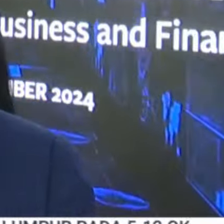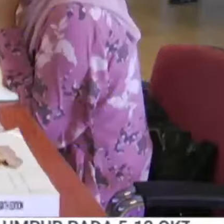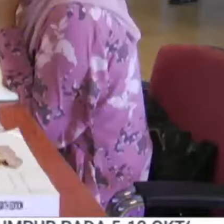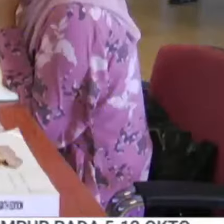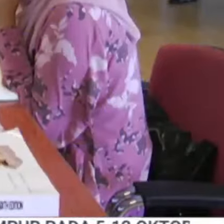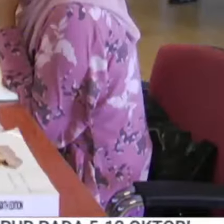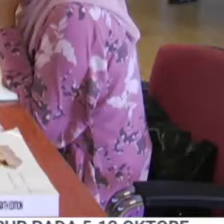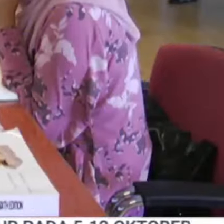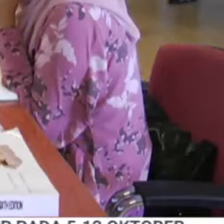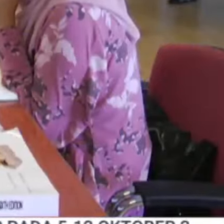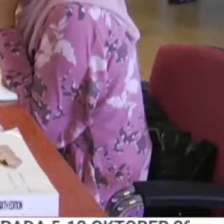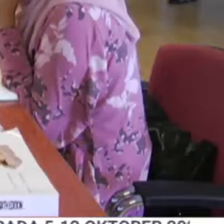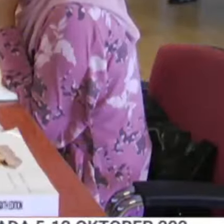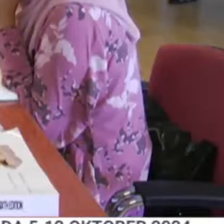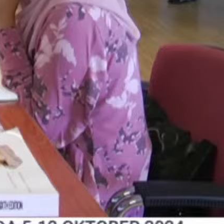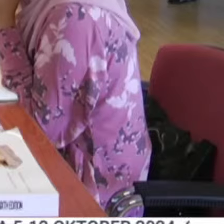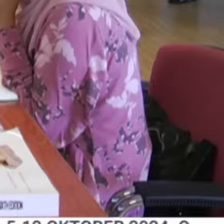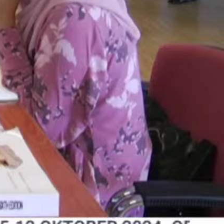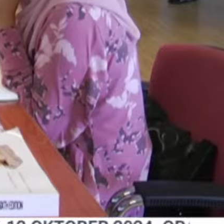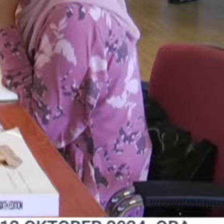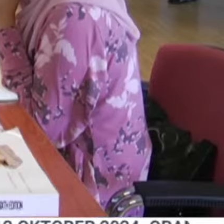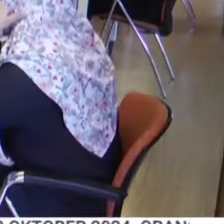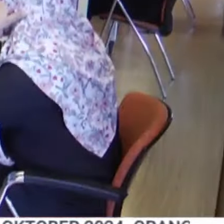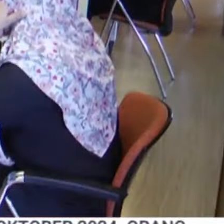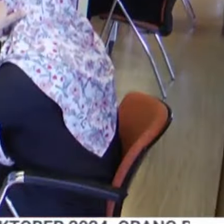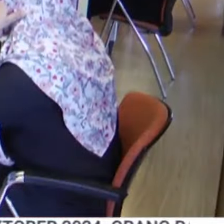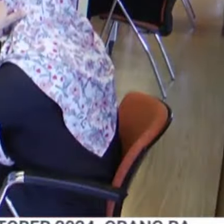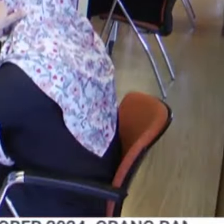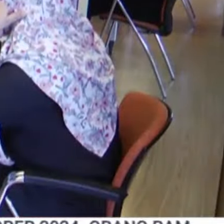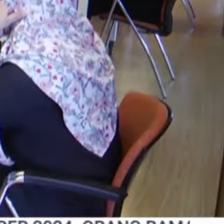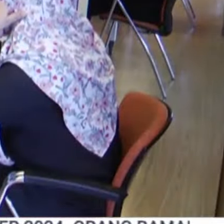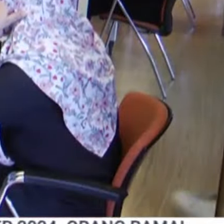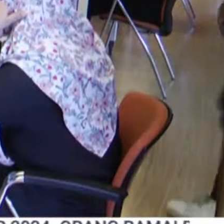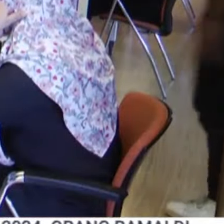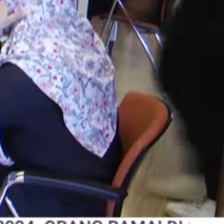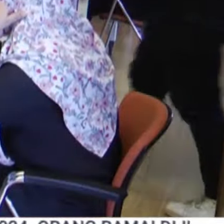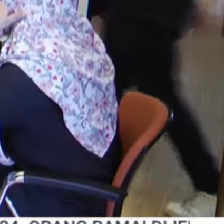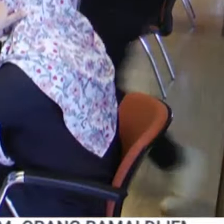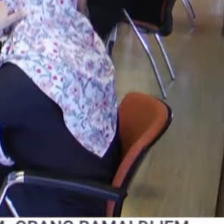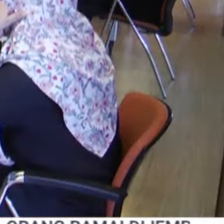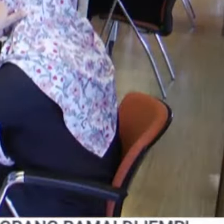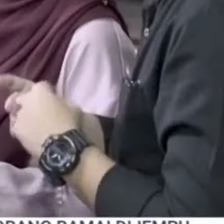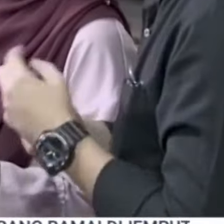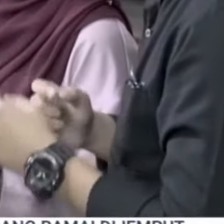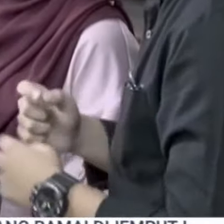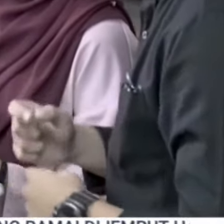Universiti Awam diarah terima pelajar B40 tanpa perlu bayar yuran pendaftaran.